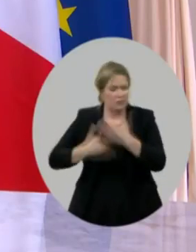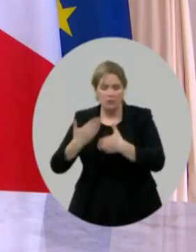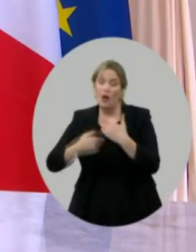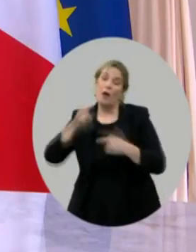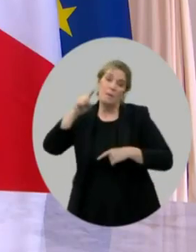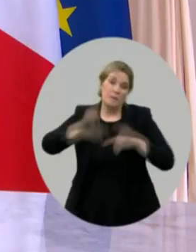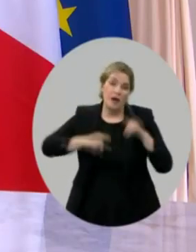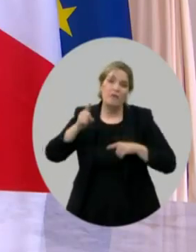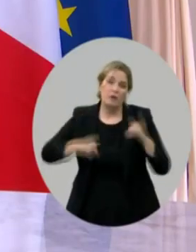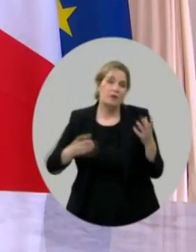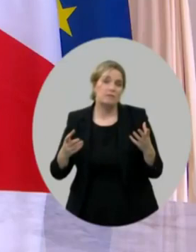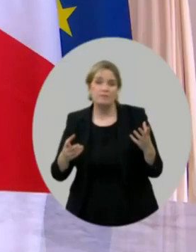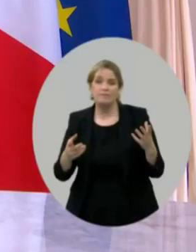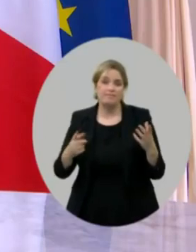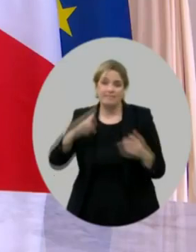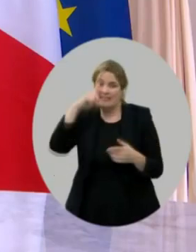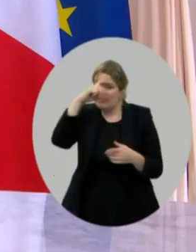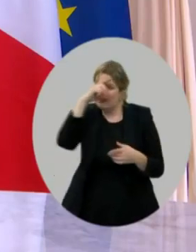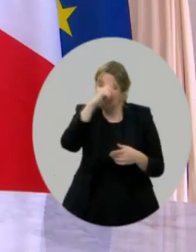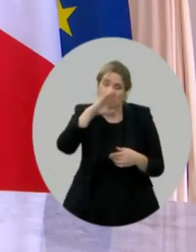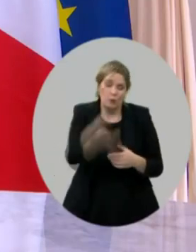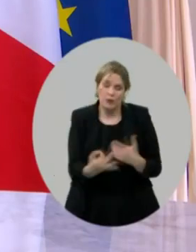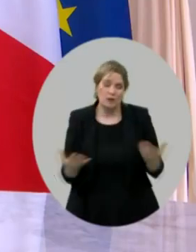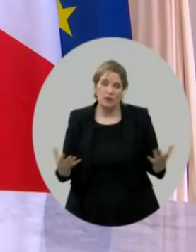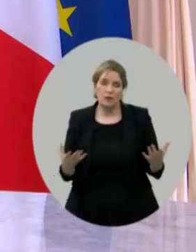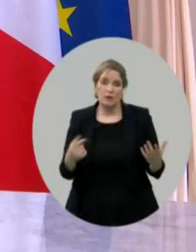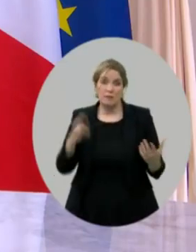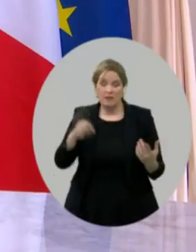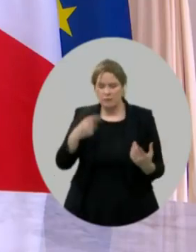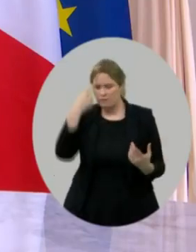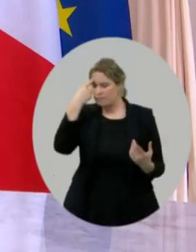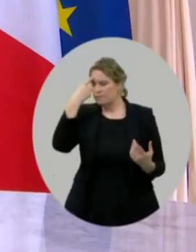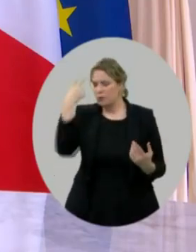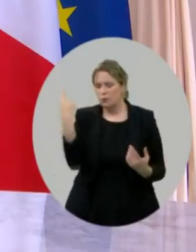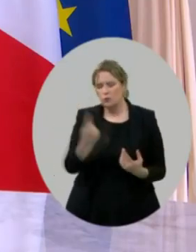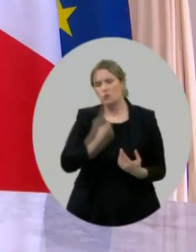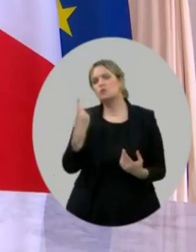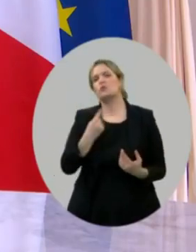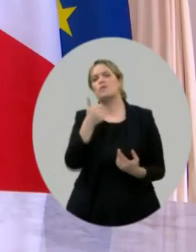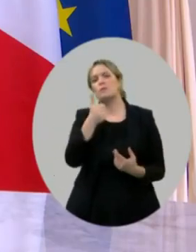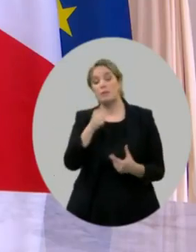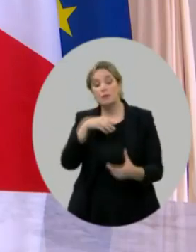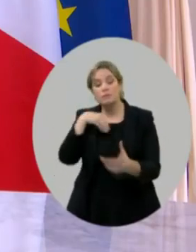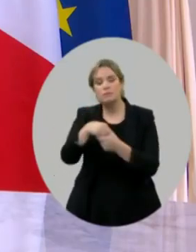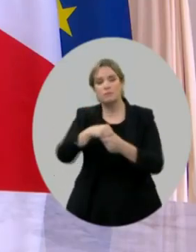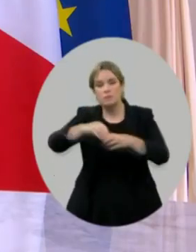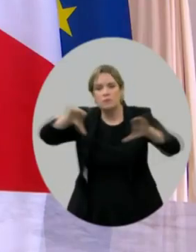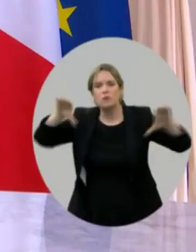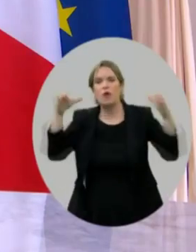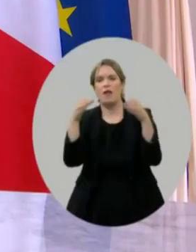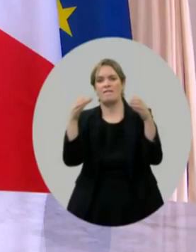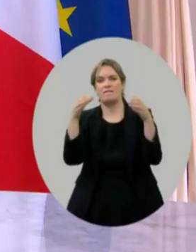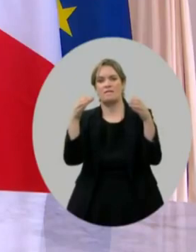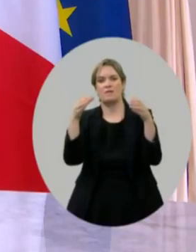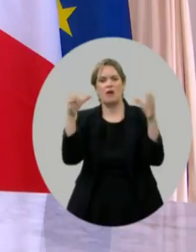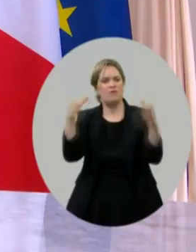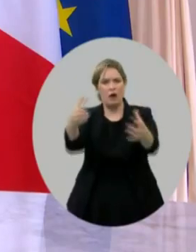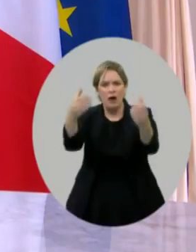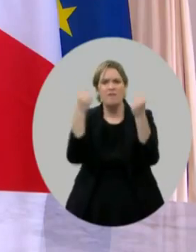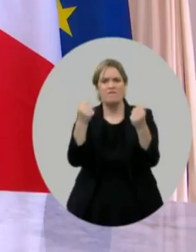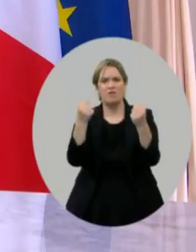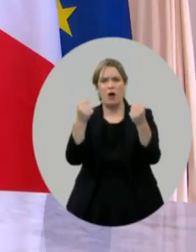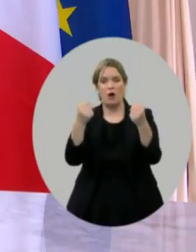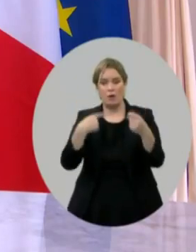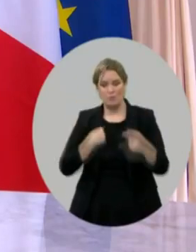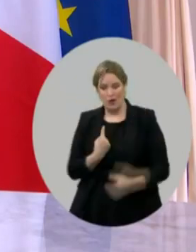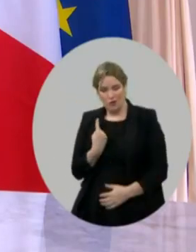parfois de ses difficultés, dites-vous toujours que vous appartenez à un collectif plus fort, plus grand